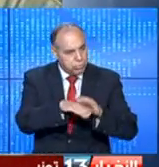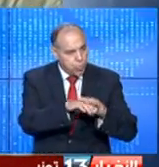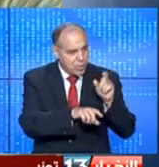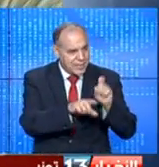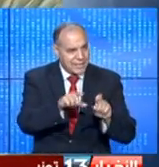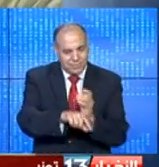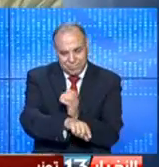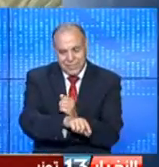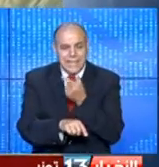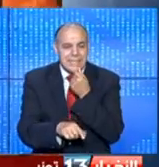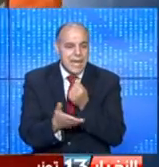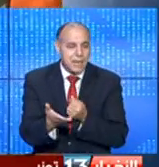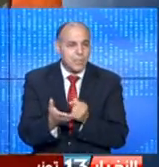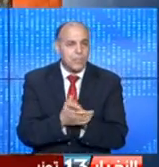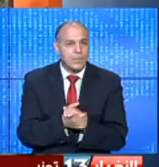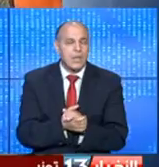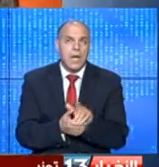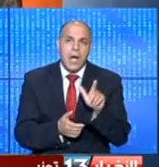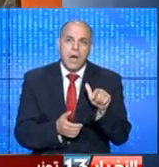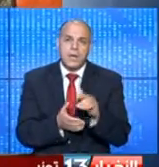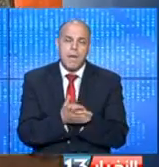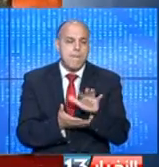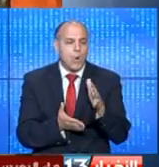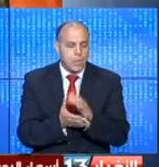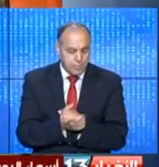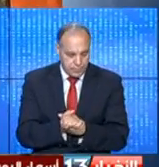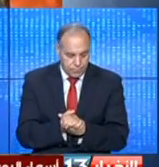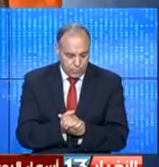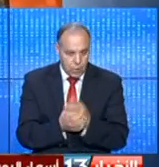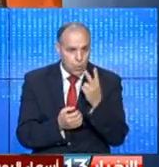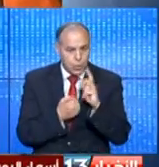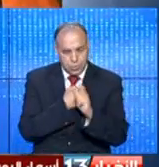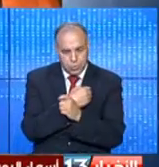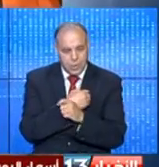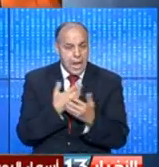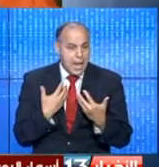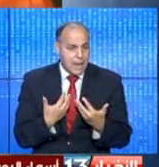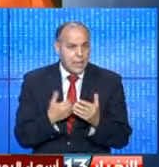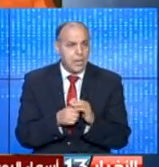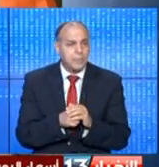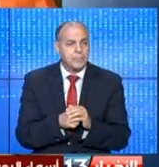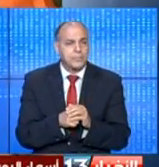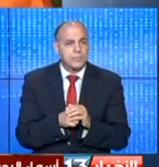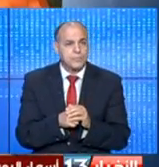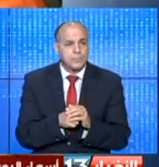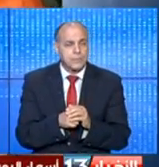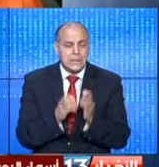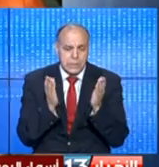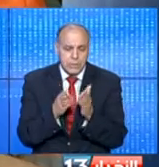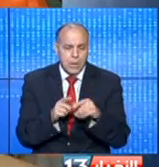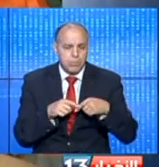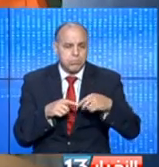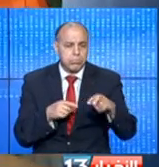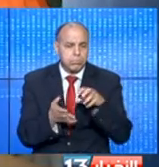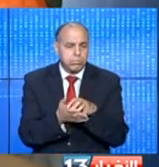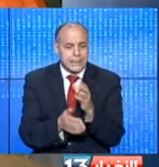لتسهيل عملية التلقيح. توعنا معناها ما يقارب أسبوعين وإحنا معناها كيف في سبيطارات في